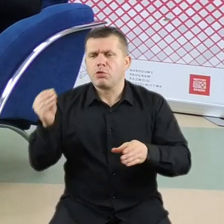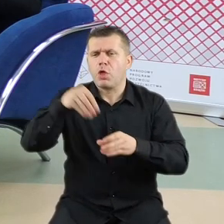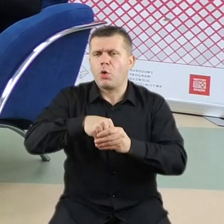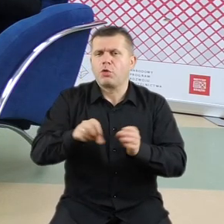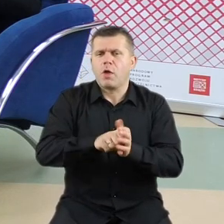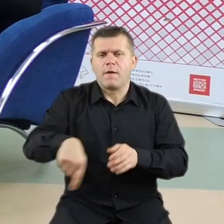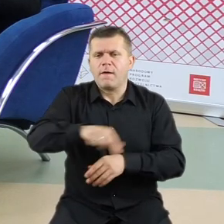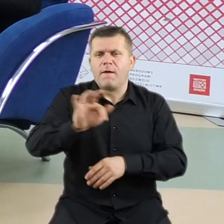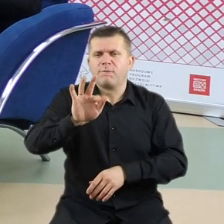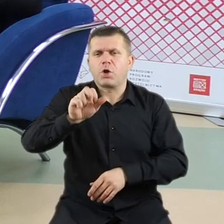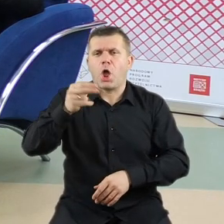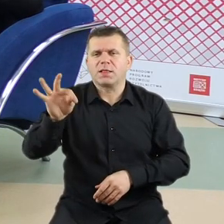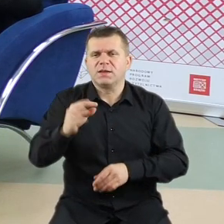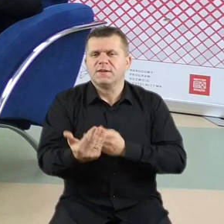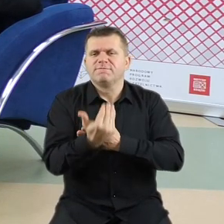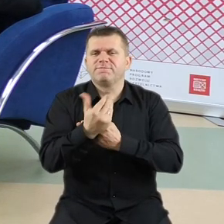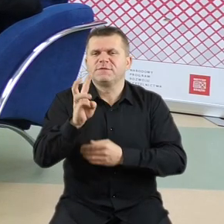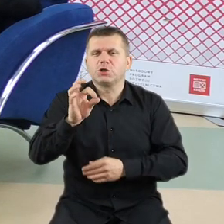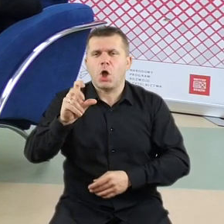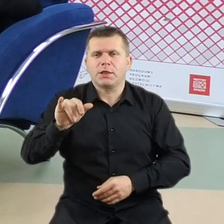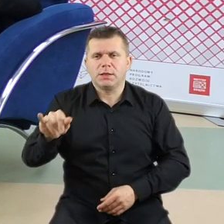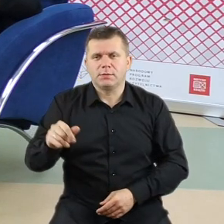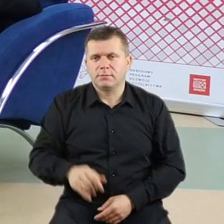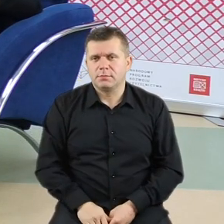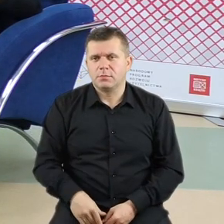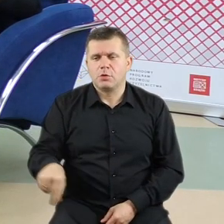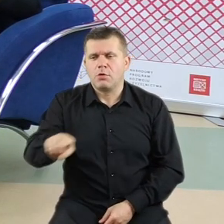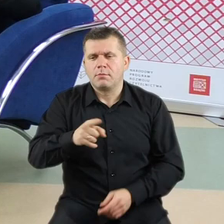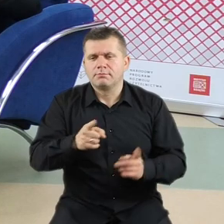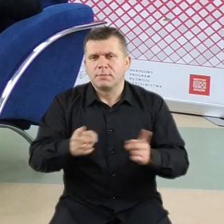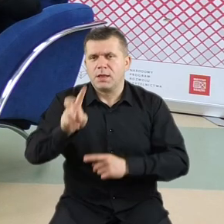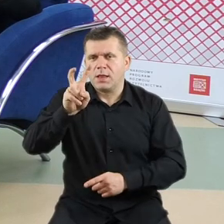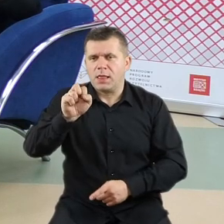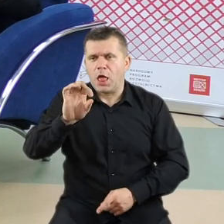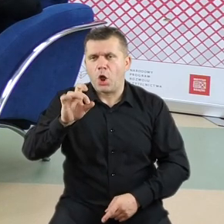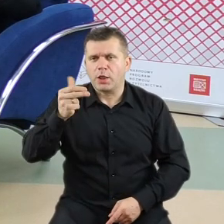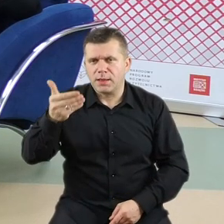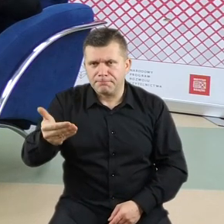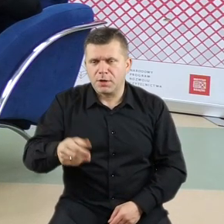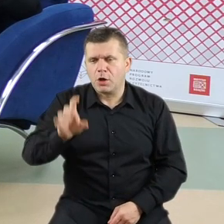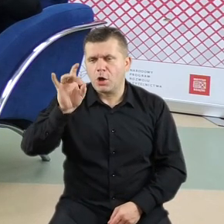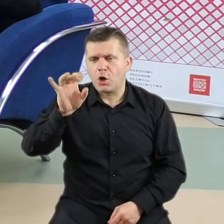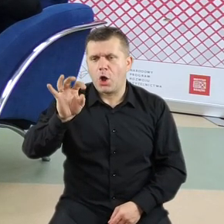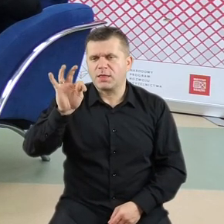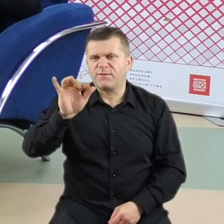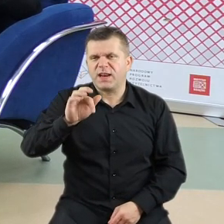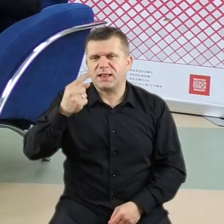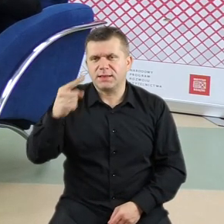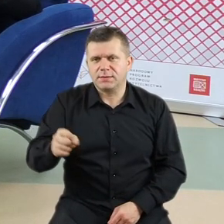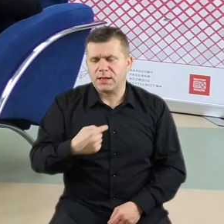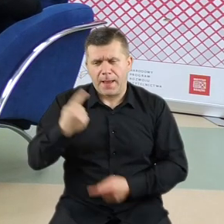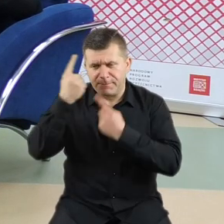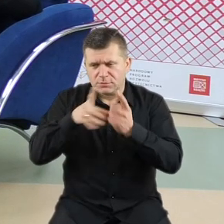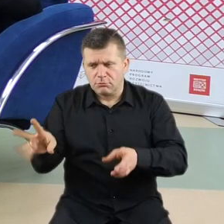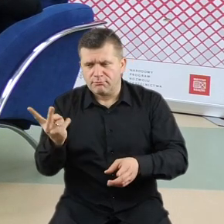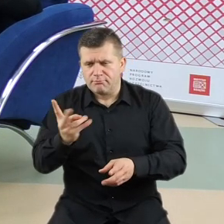frontu wschodniego, który przechodził przez kraj. Mówię tutaj o Hieronimie i Gottfriedzie. Myślałam o nich dlatego, że oni